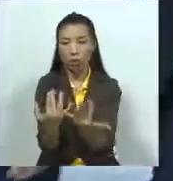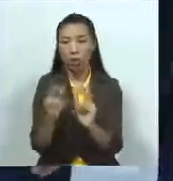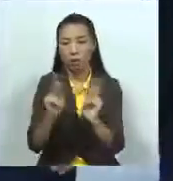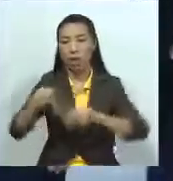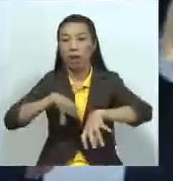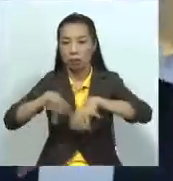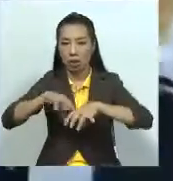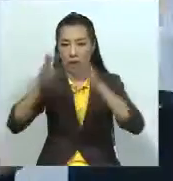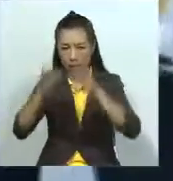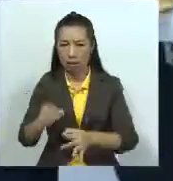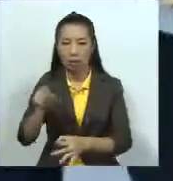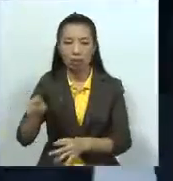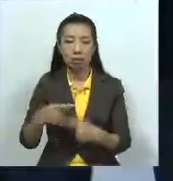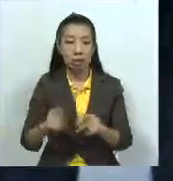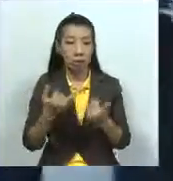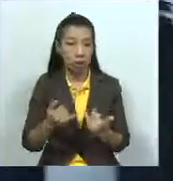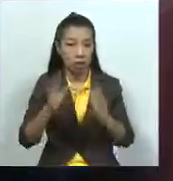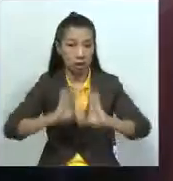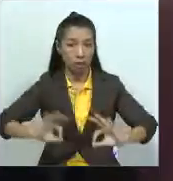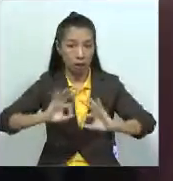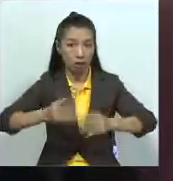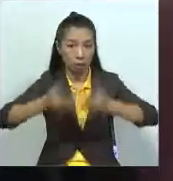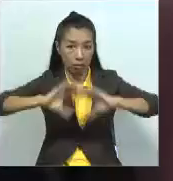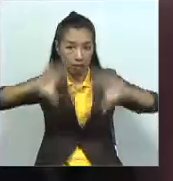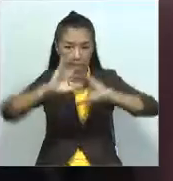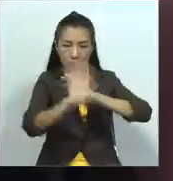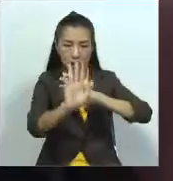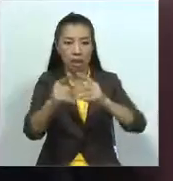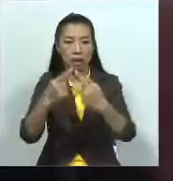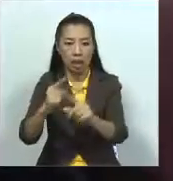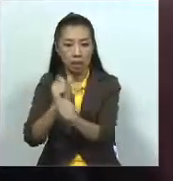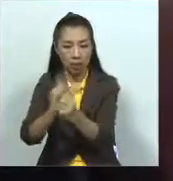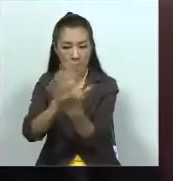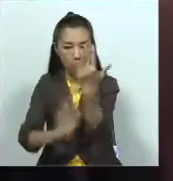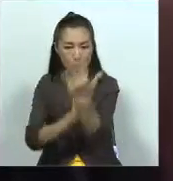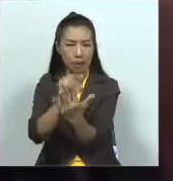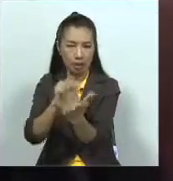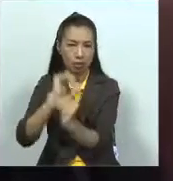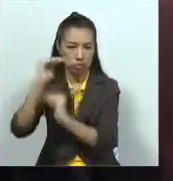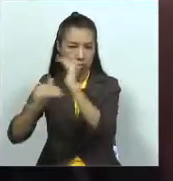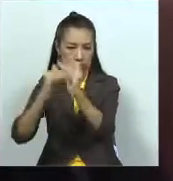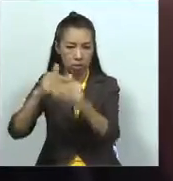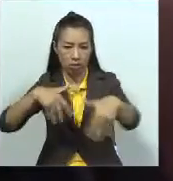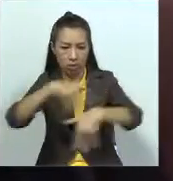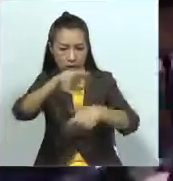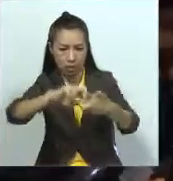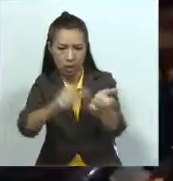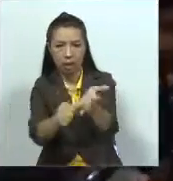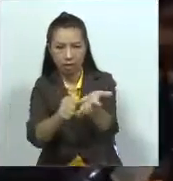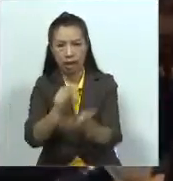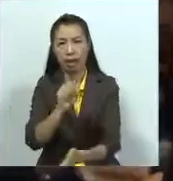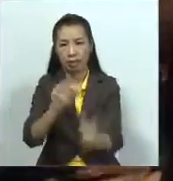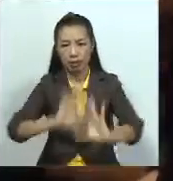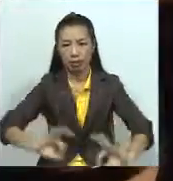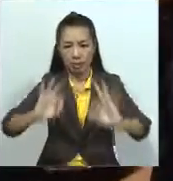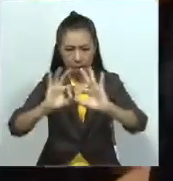ำคัญในขณะนี้ไม่ใช่การจัดตั้งรัฐบาลแต่เป็นเรื่องของการเดินหน้าประเทศเพื่อแก้ไขปัญหาให้กับประชาชนค่ะด้านนายช